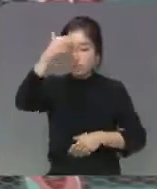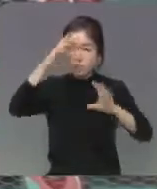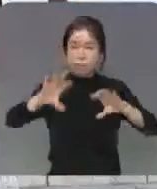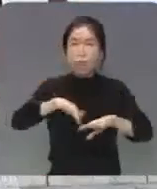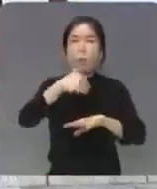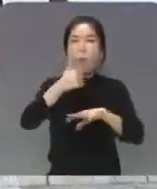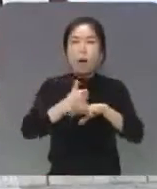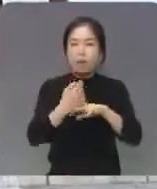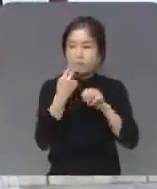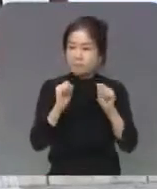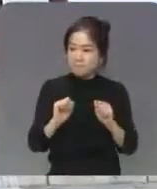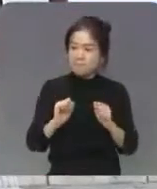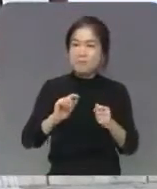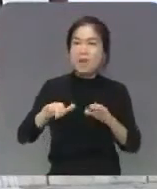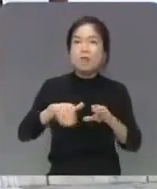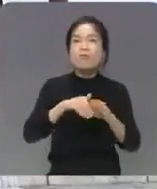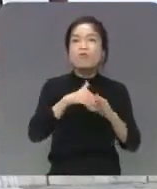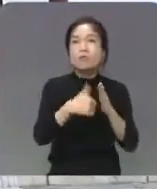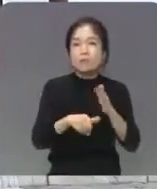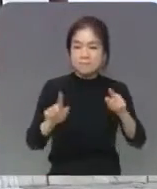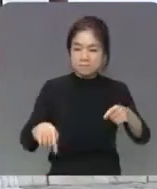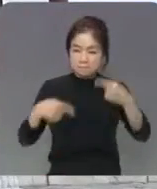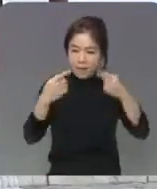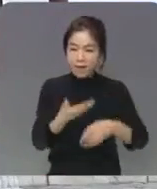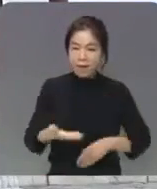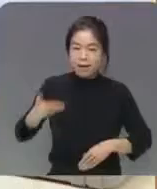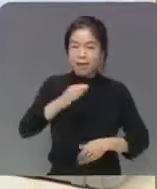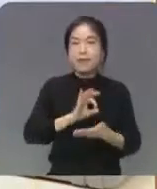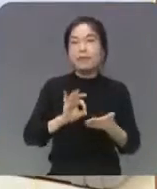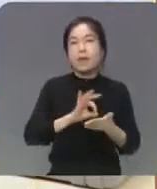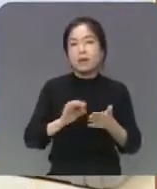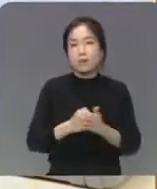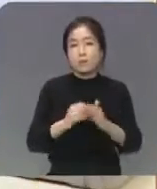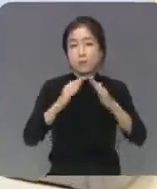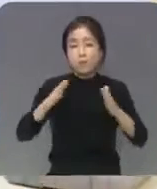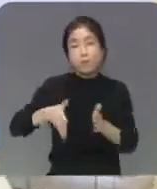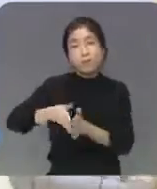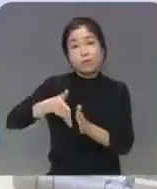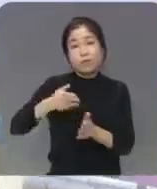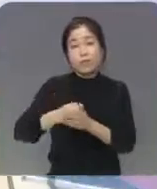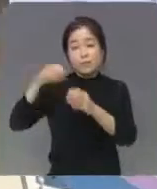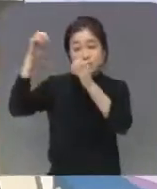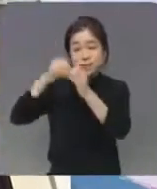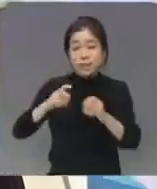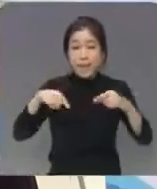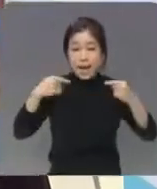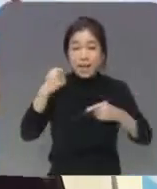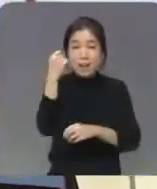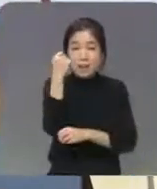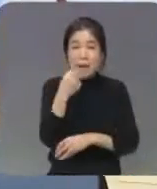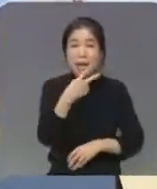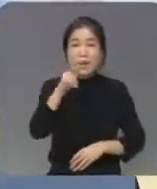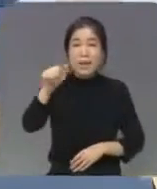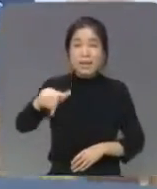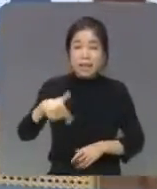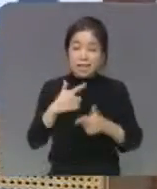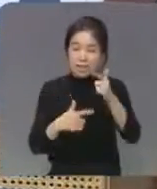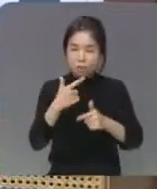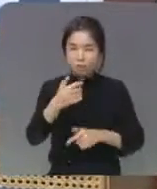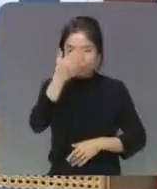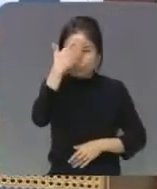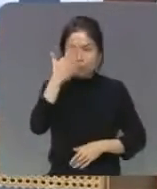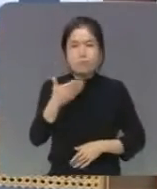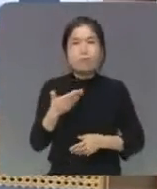숨결이 살아있는 문화재 이상을 높이는 데 사용됩니다 전주시는 전통한지 원료인 닥나무를 무상 지원하고